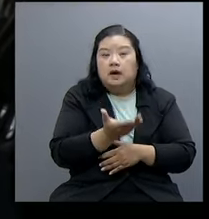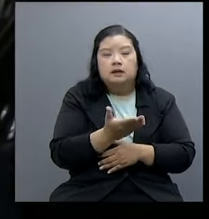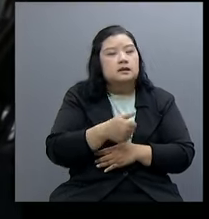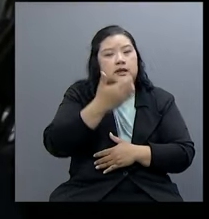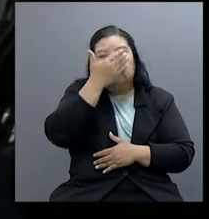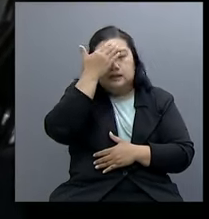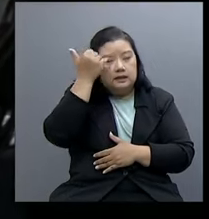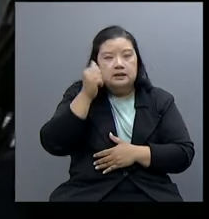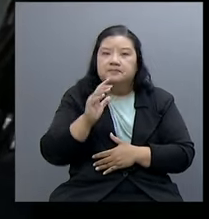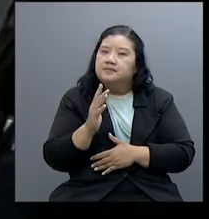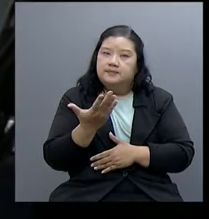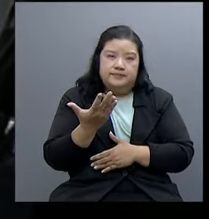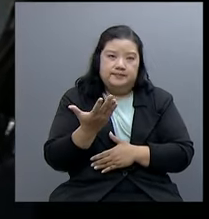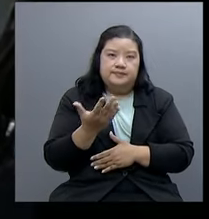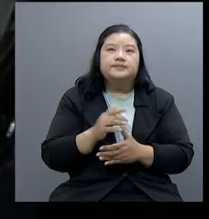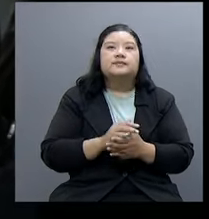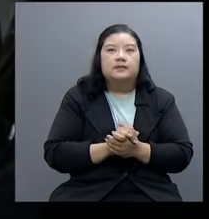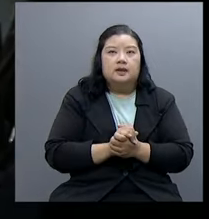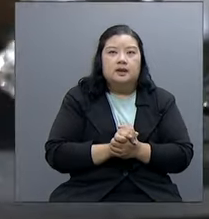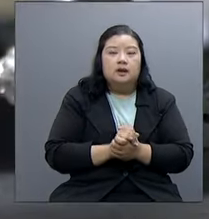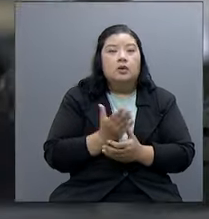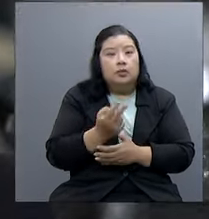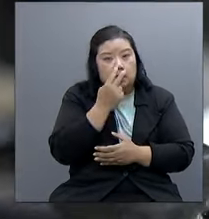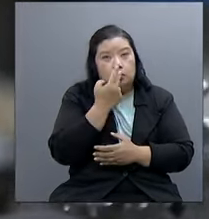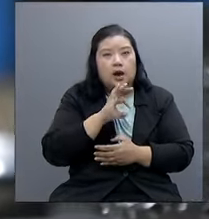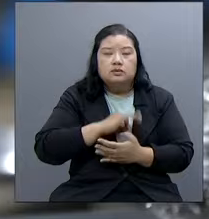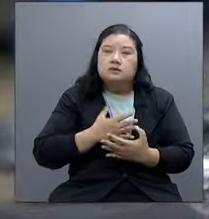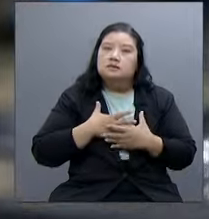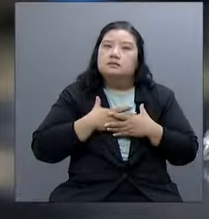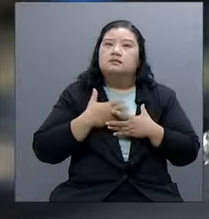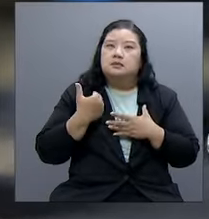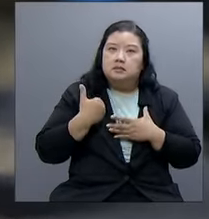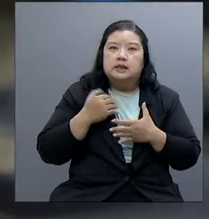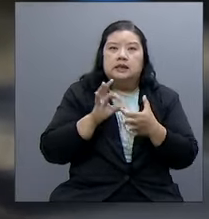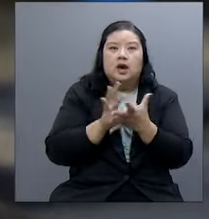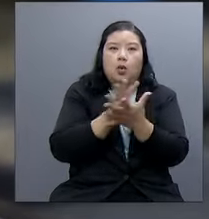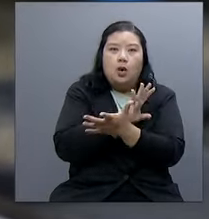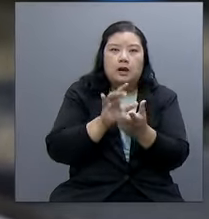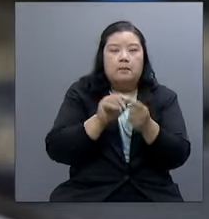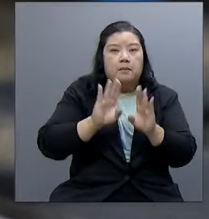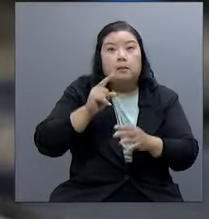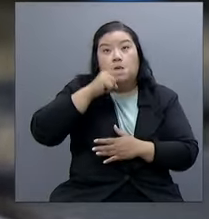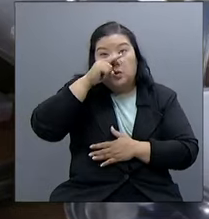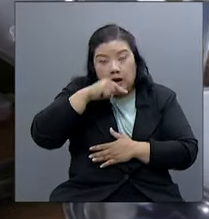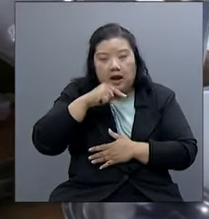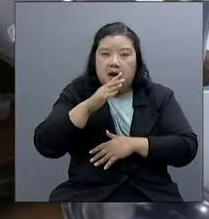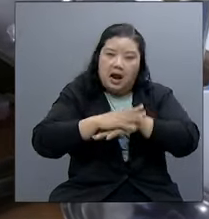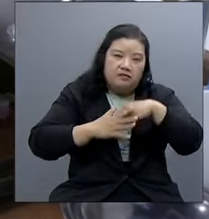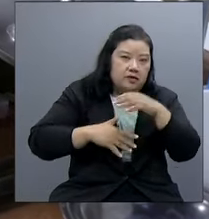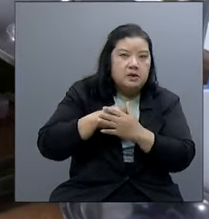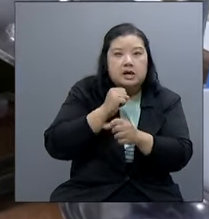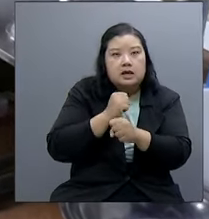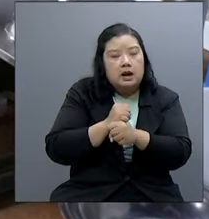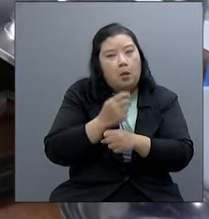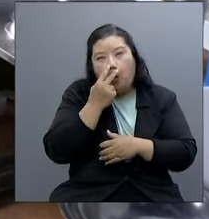อนหายไป แน่นอนค่ขคณถก่าอ่มเอมนะเพรวีงาน ษริปะวัฒนาถาม หนธศริตาก queremosทชม